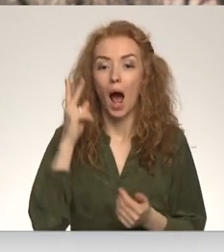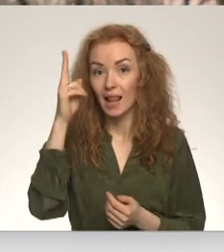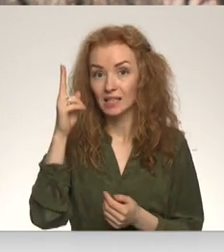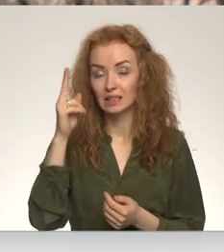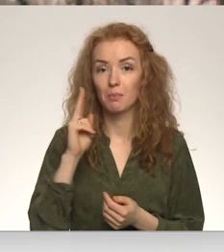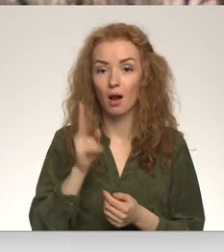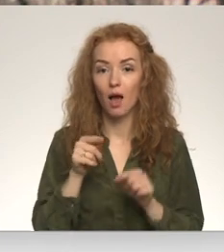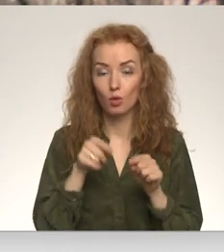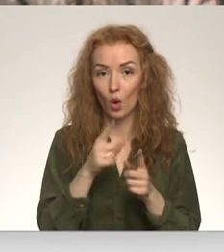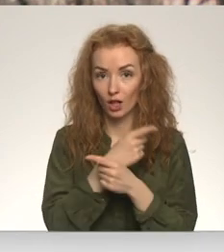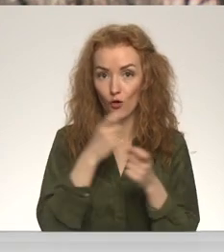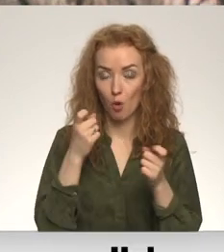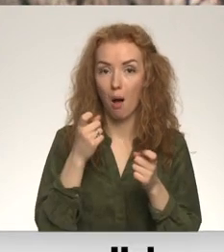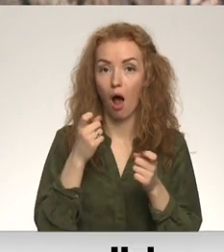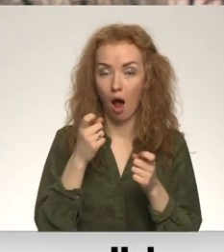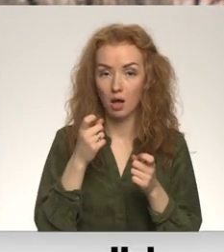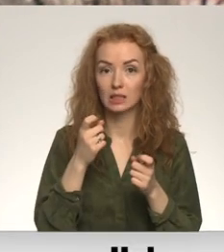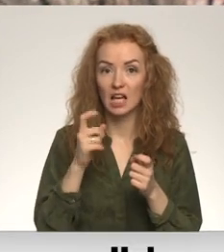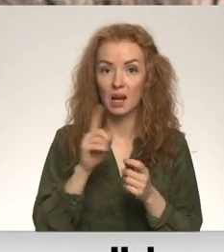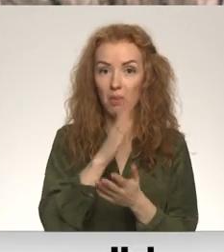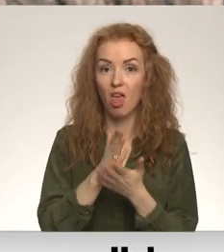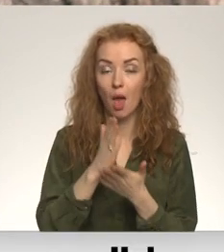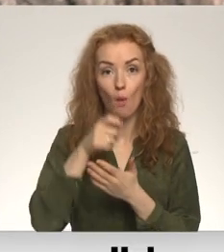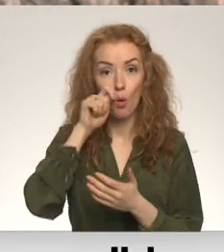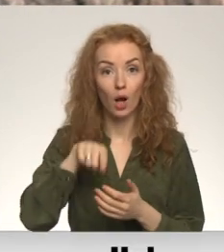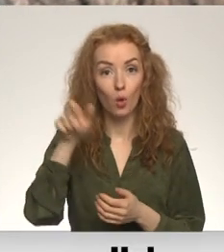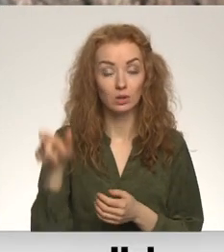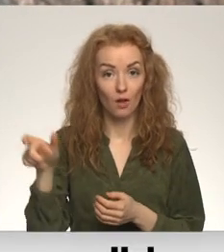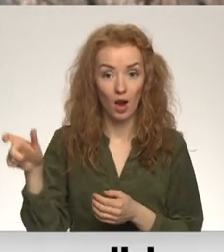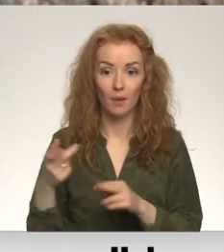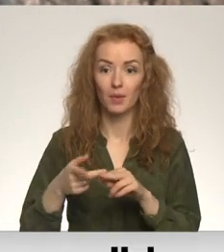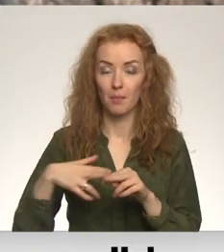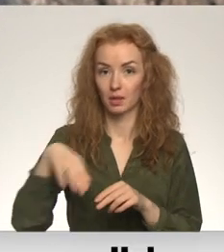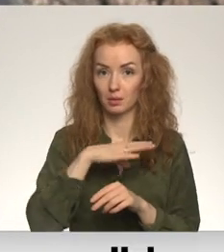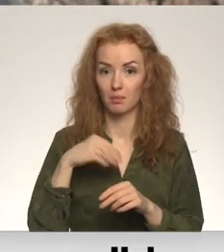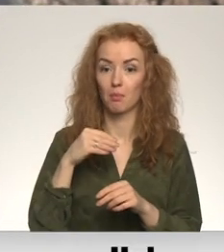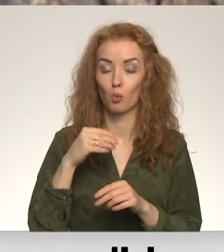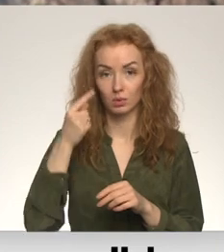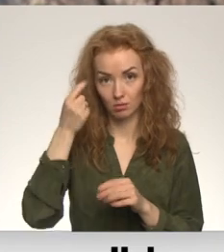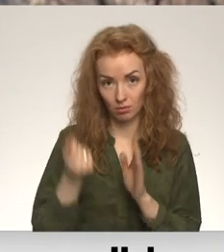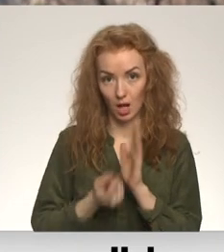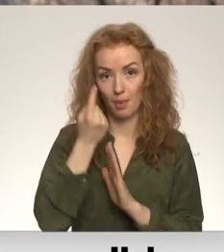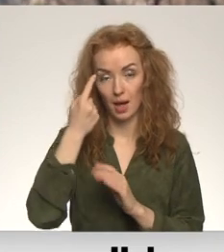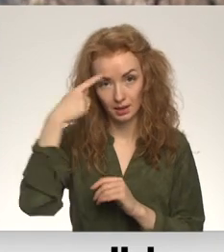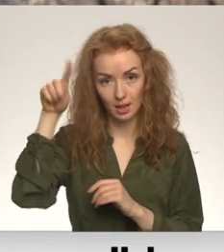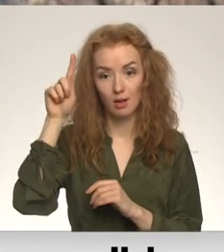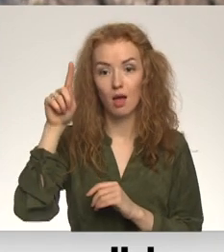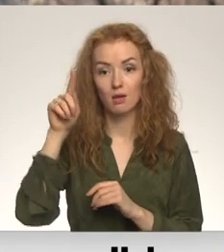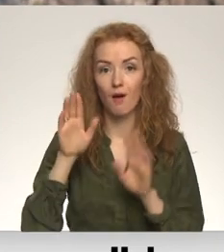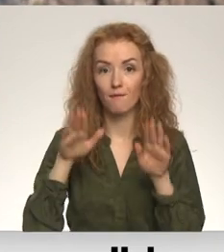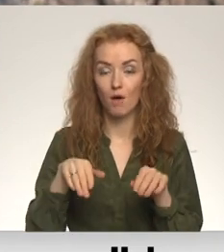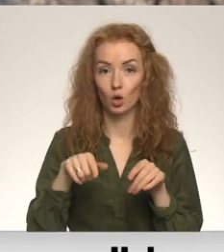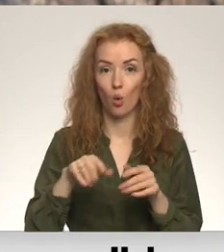ir tiek novesti līdz Ukraiņu cilvēkiem. Un tad mēs nonācām pie idejas, ka varētu